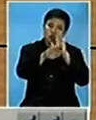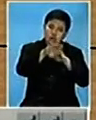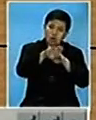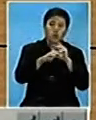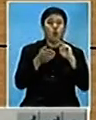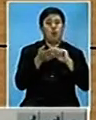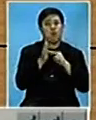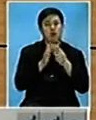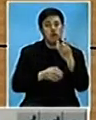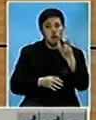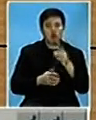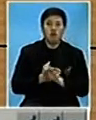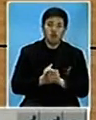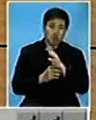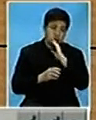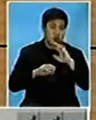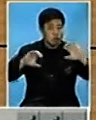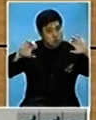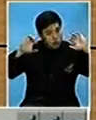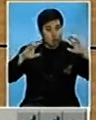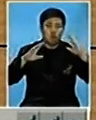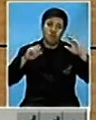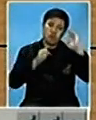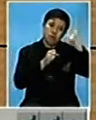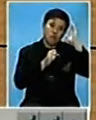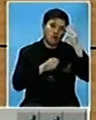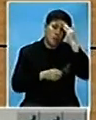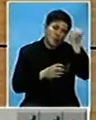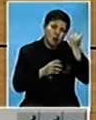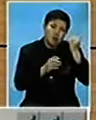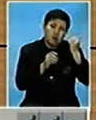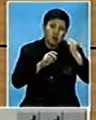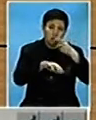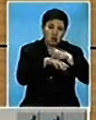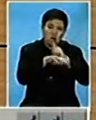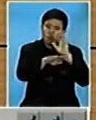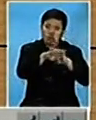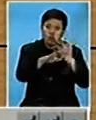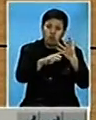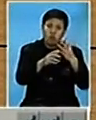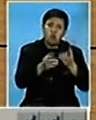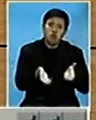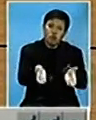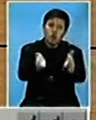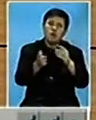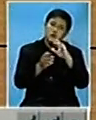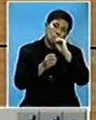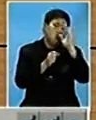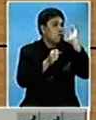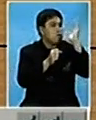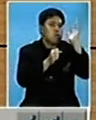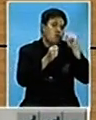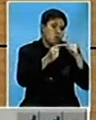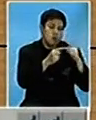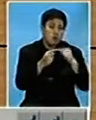ไรแต่ถ้าเป็นฝ่ายรัฐบาลอภิปรายทำไมประธานไม่เตือนไม่ขัดปล่อยให้พูดไปได้เรื่อยๆอย่